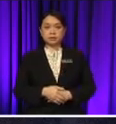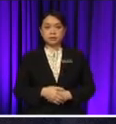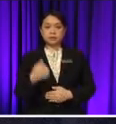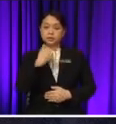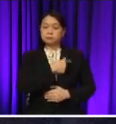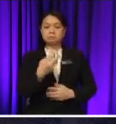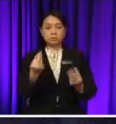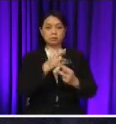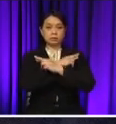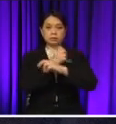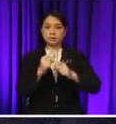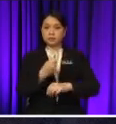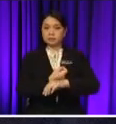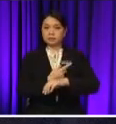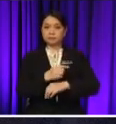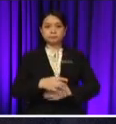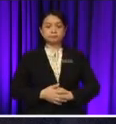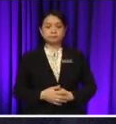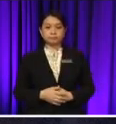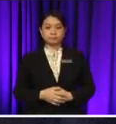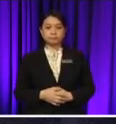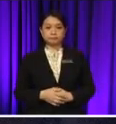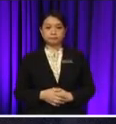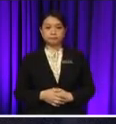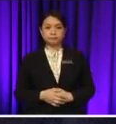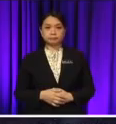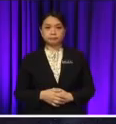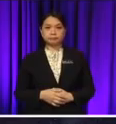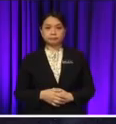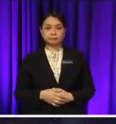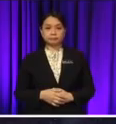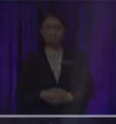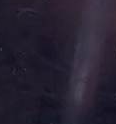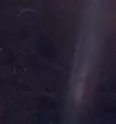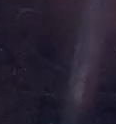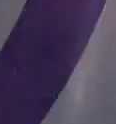seketika jangan kemana-mana kita akan kembali selepas ini dididik TVN